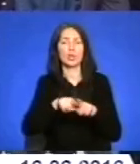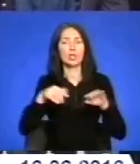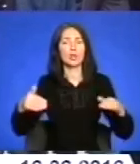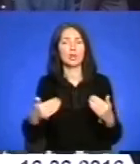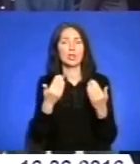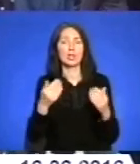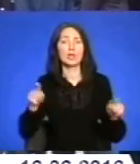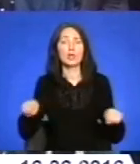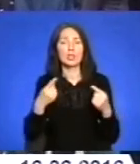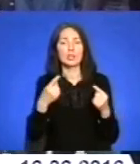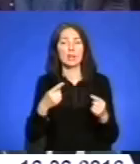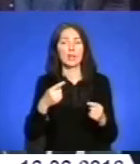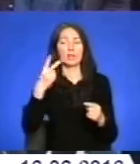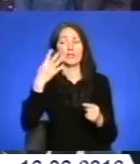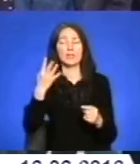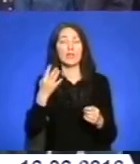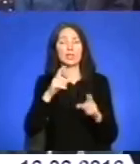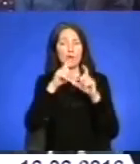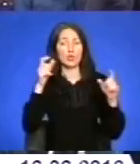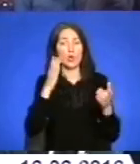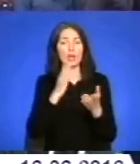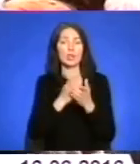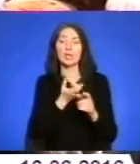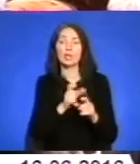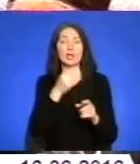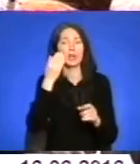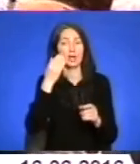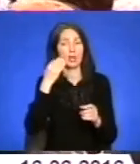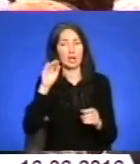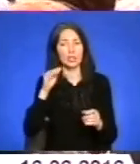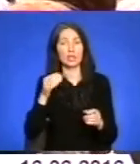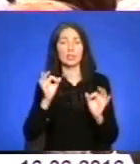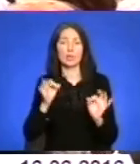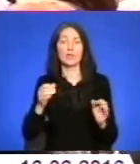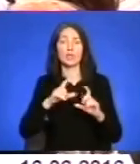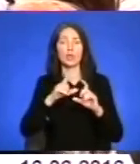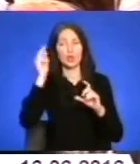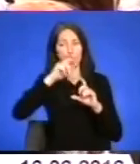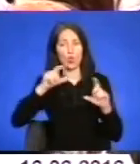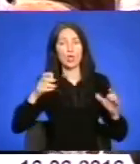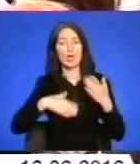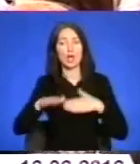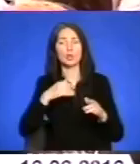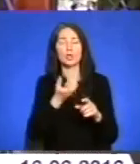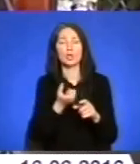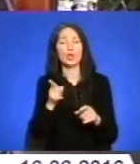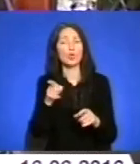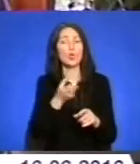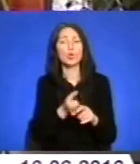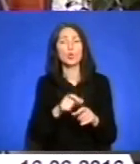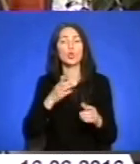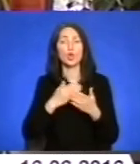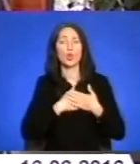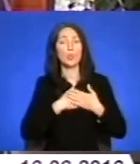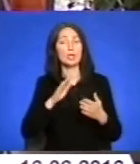нас, ну, напевно, найкращою, справжньою школою радості. Його надзвичайно любили діти. Він був надзвичайно світлою,